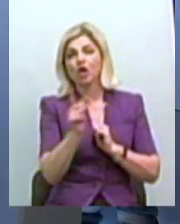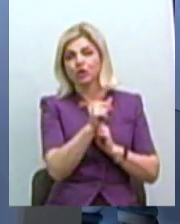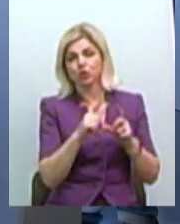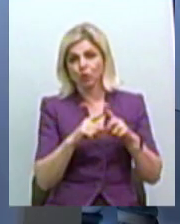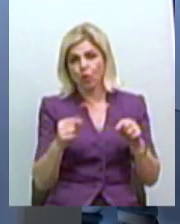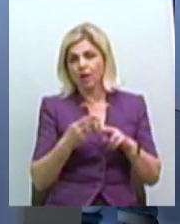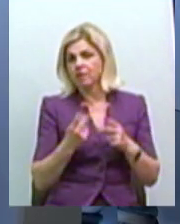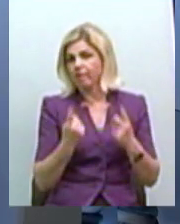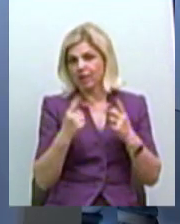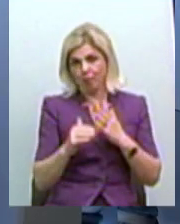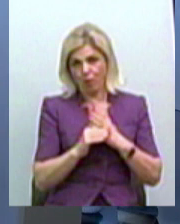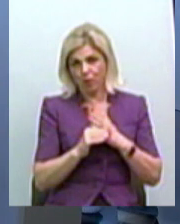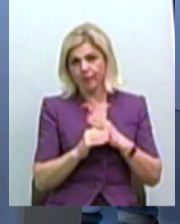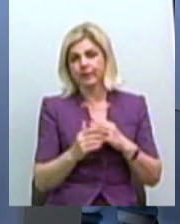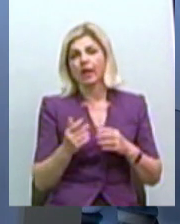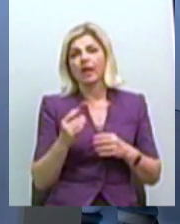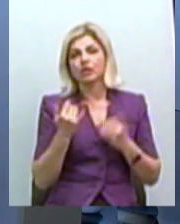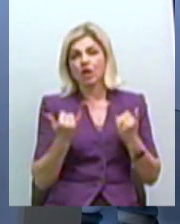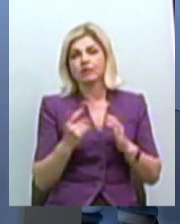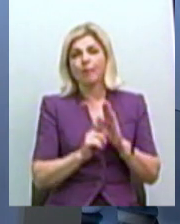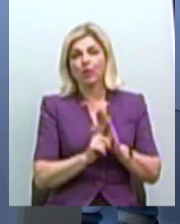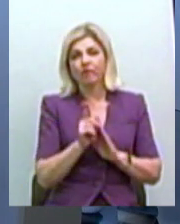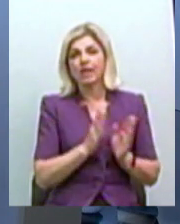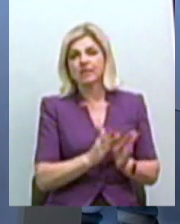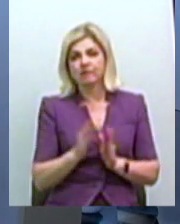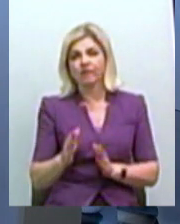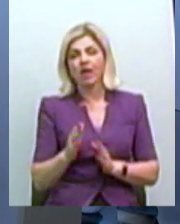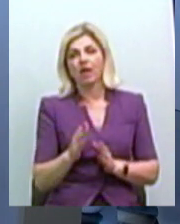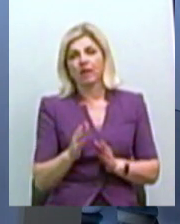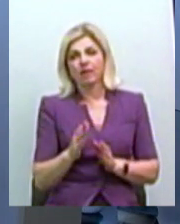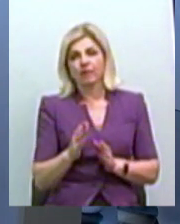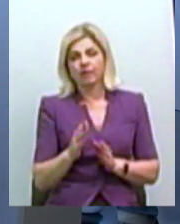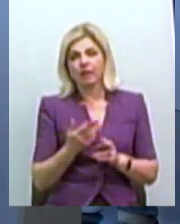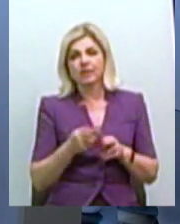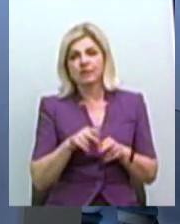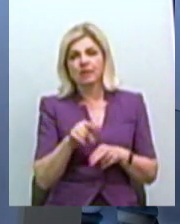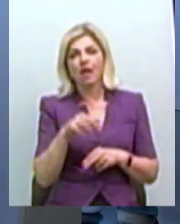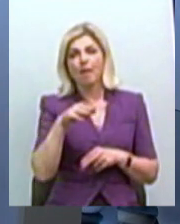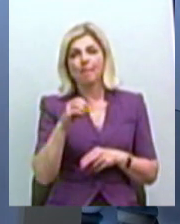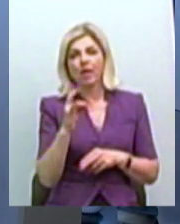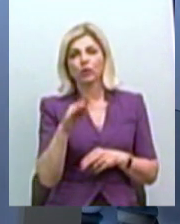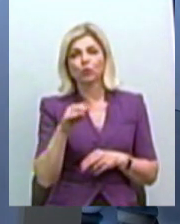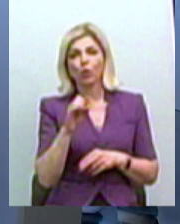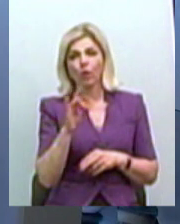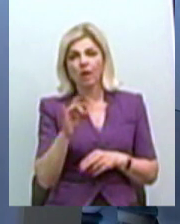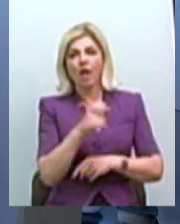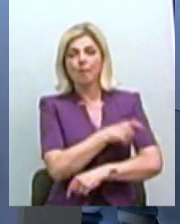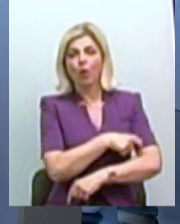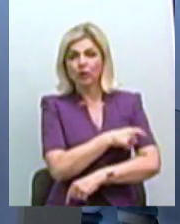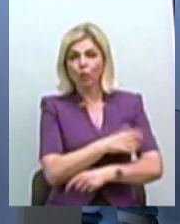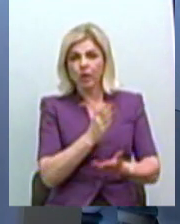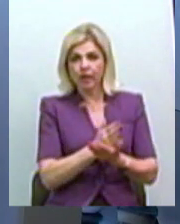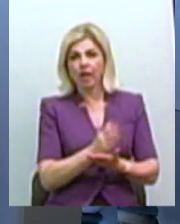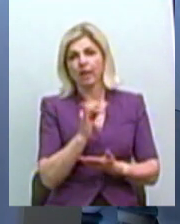велика допомога. Більше того, зараз ми запровадили систему менторства. Це тепер у нас не тільки екопатрулі, так, в школах є, в нас